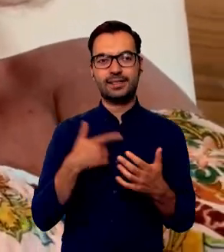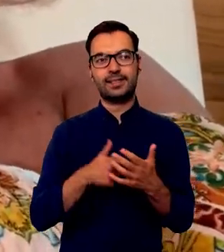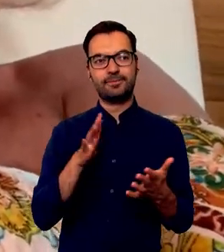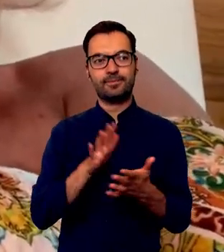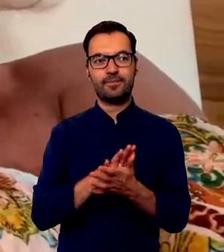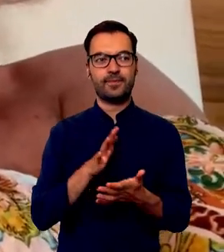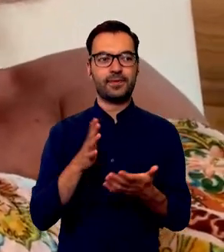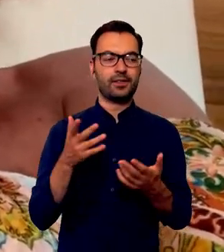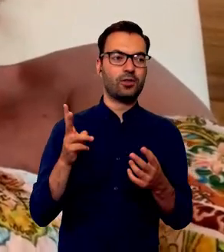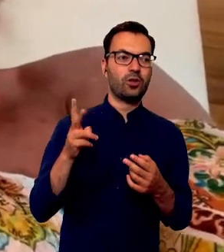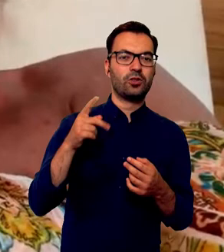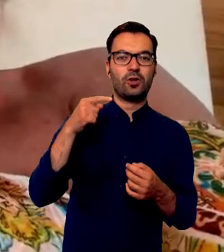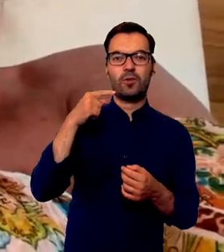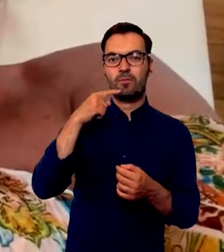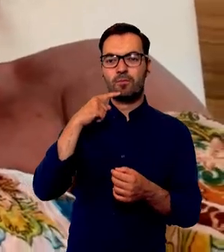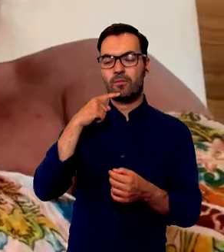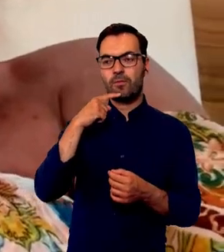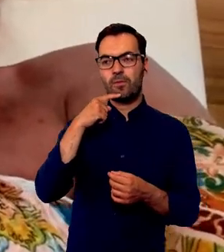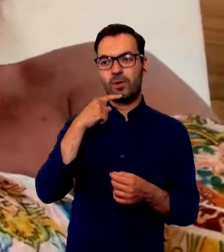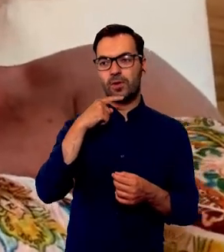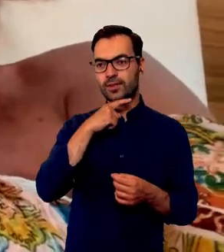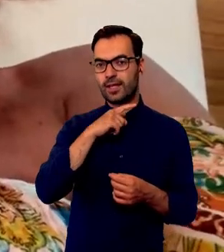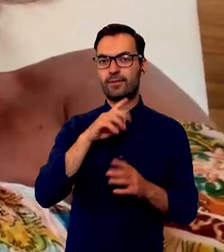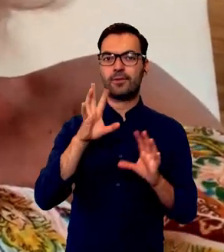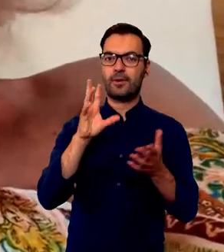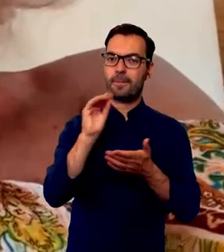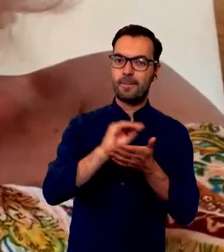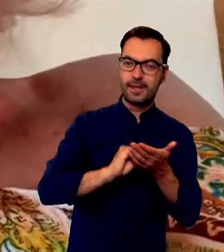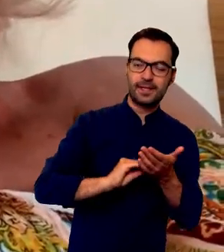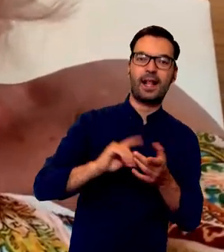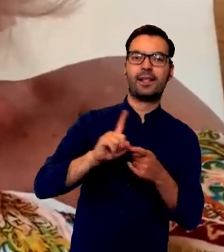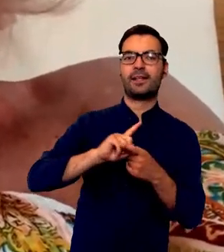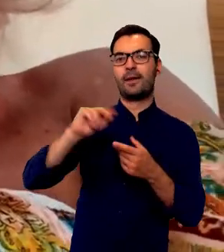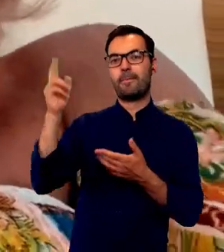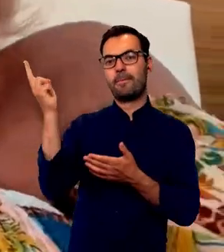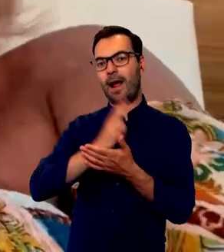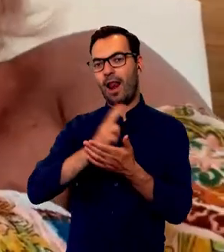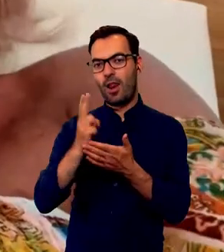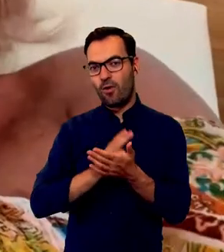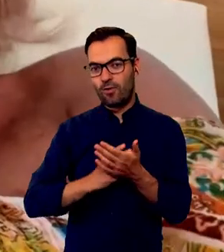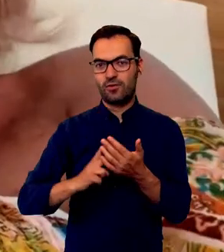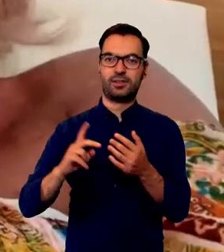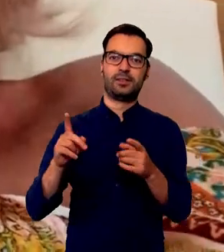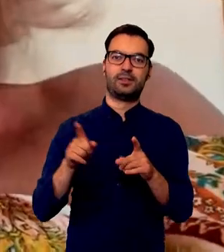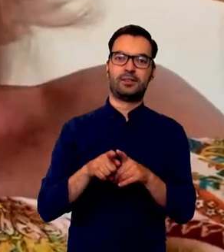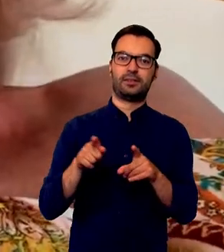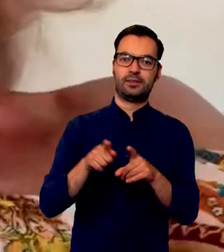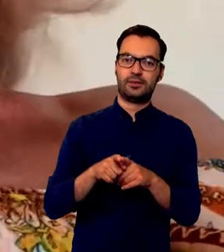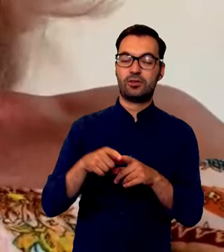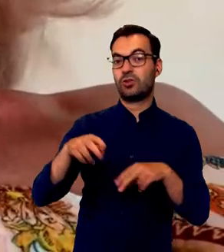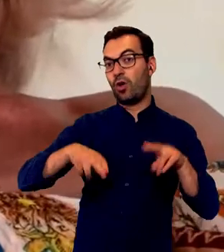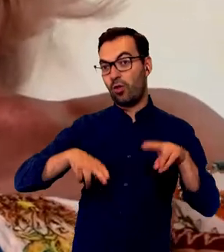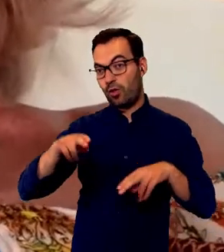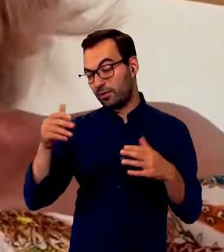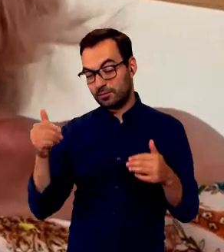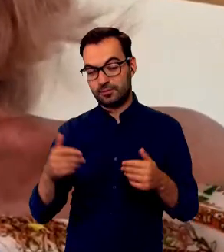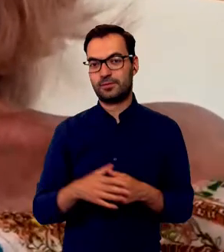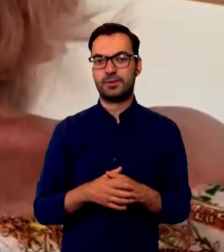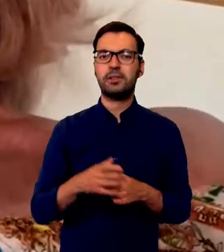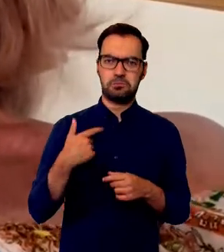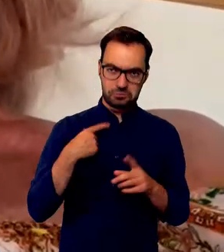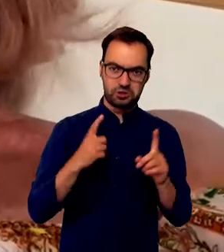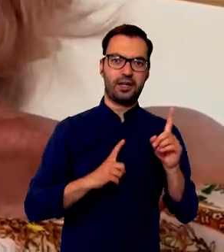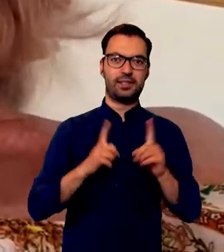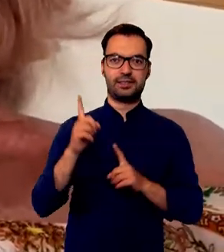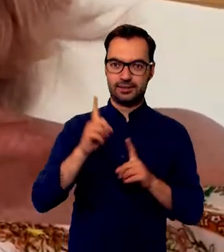potrafi równie dobrze operować słowem, co pędzlem, co świetnie pewnie gotować, co mi się też